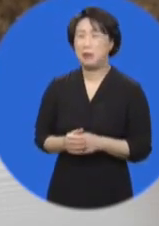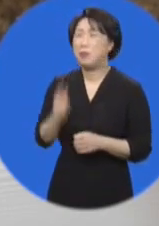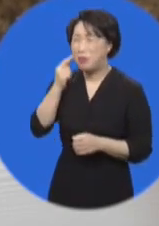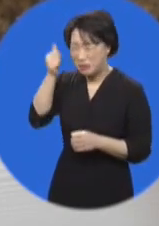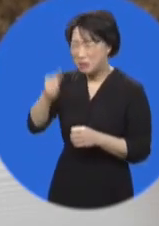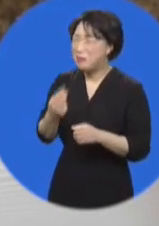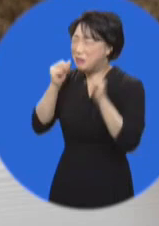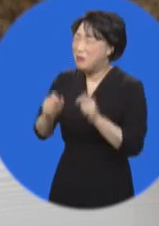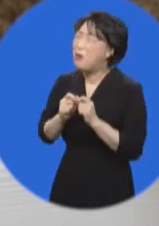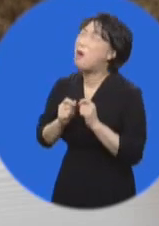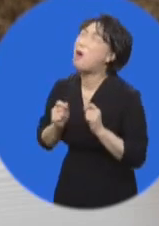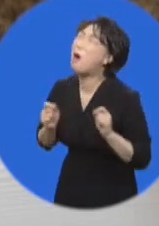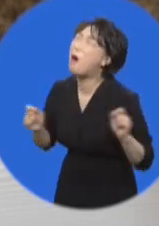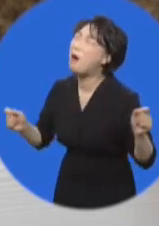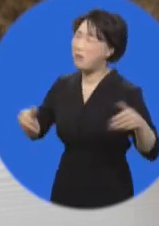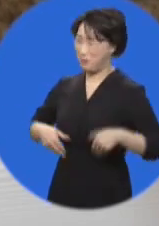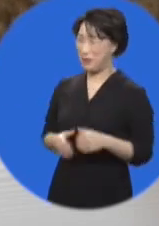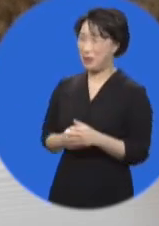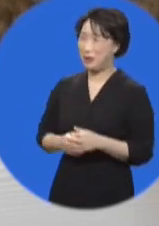돼요.